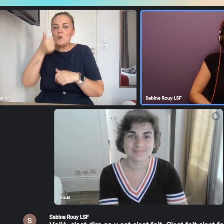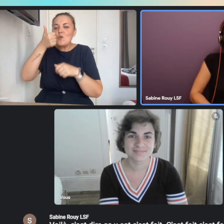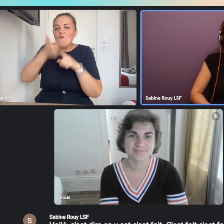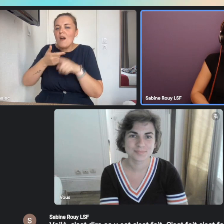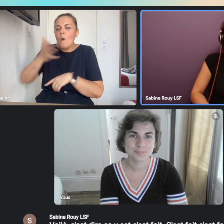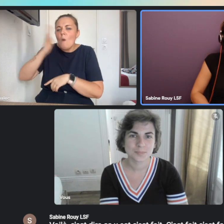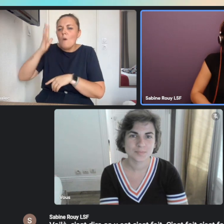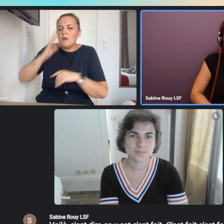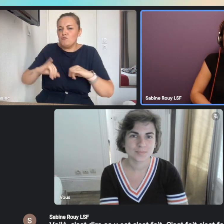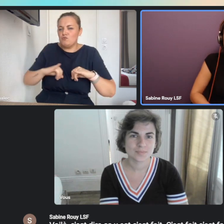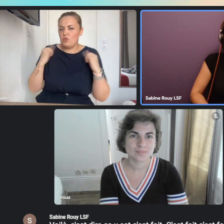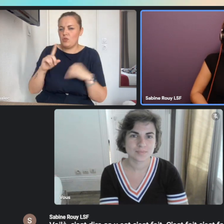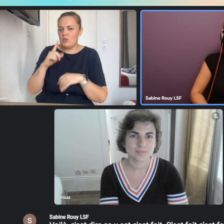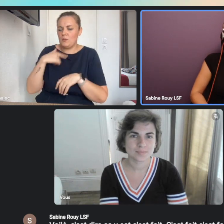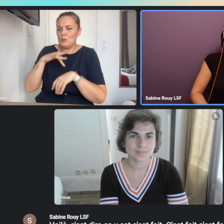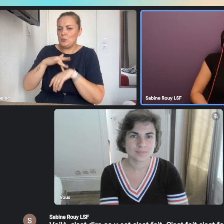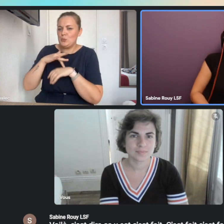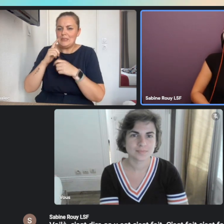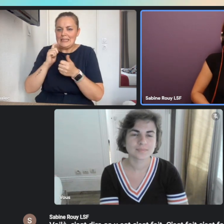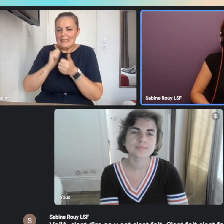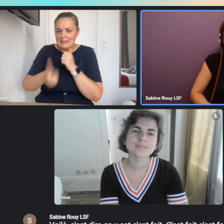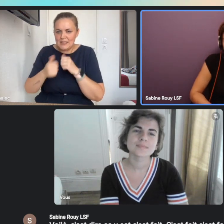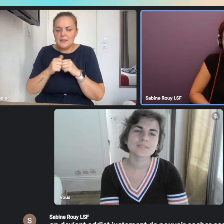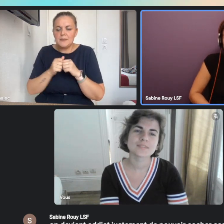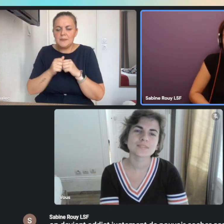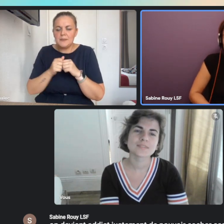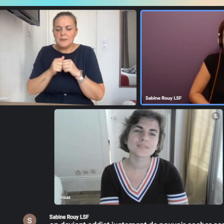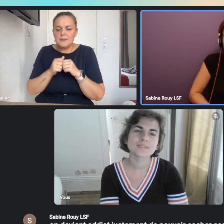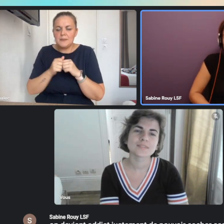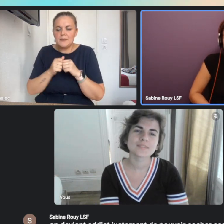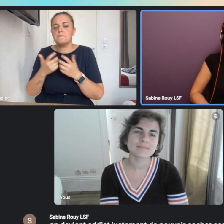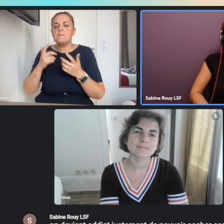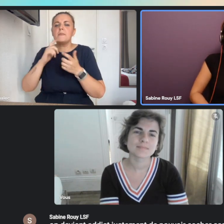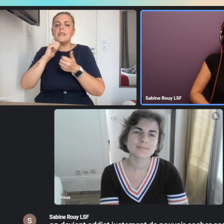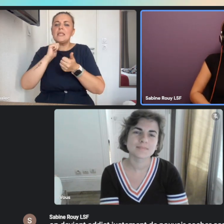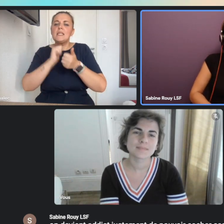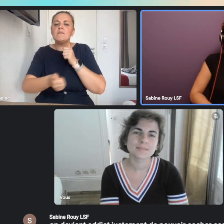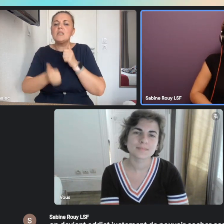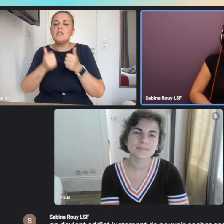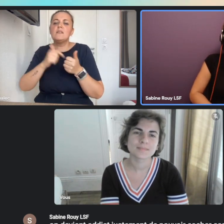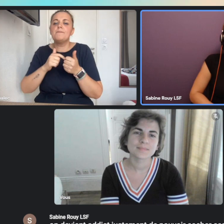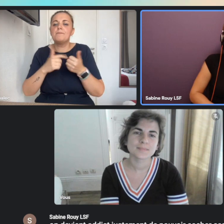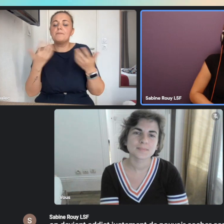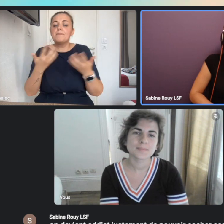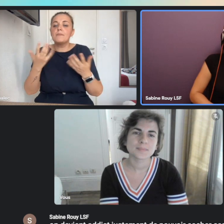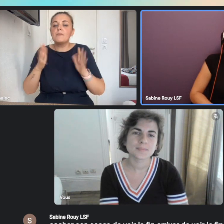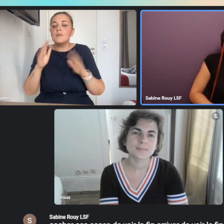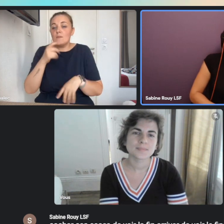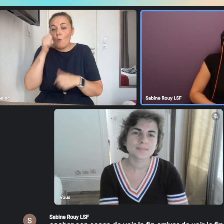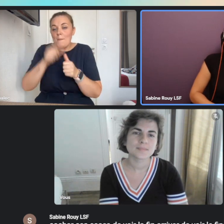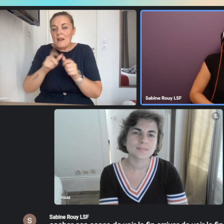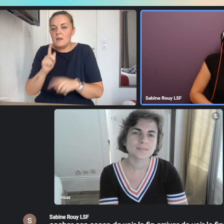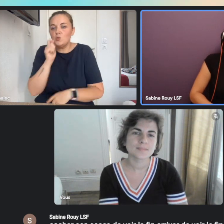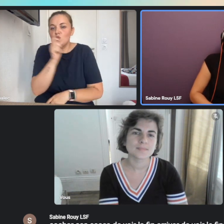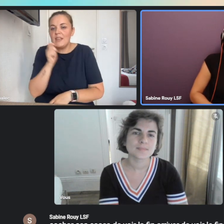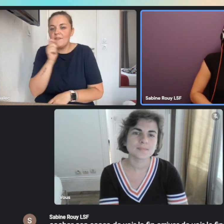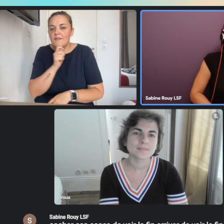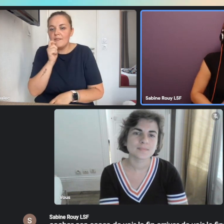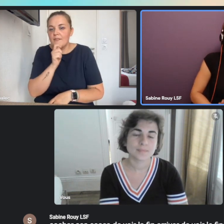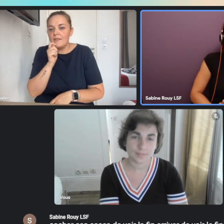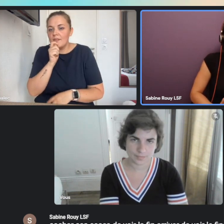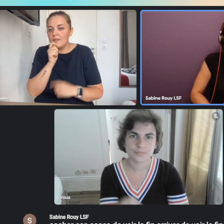accepter le résultat en fin de mois. Il y a très longtemps, quand j'étais jeune, j'avais fait un défi, de ce genre. C'était un